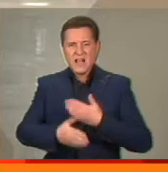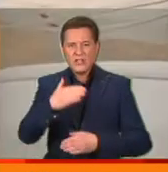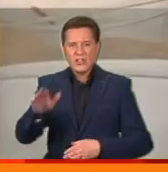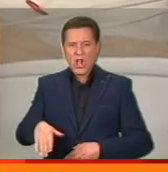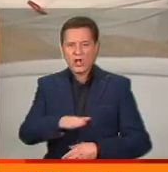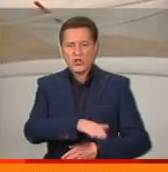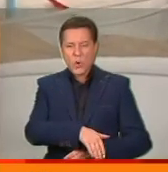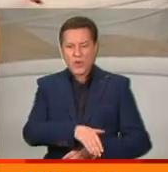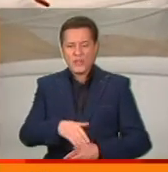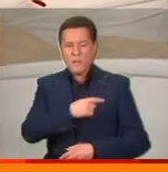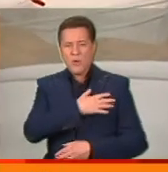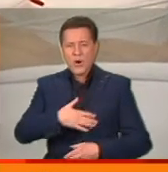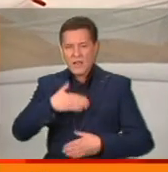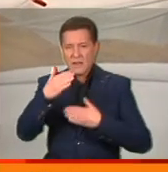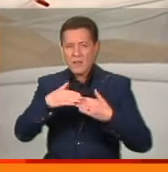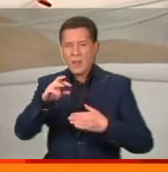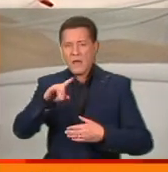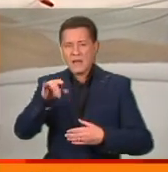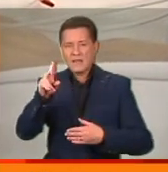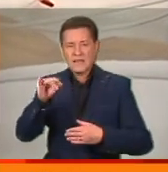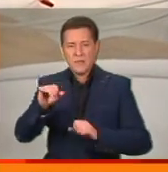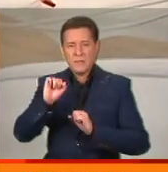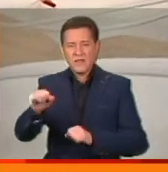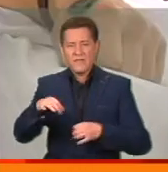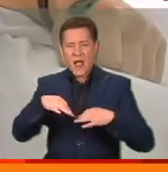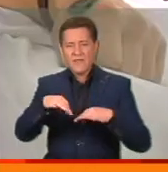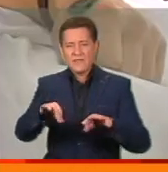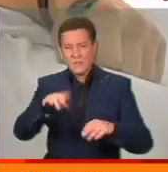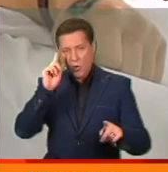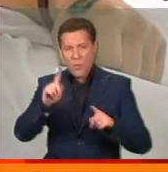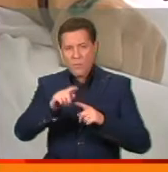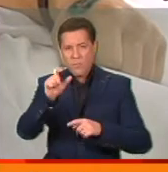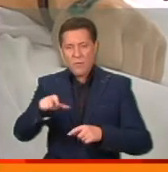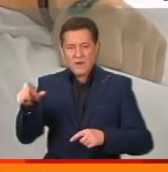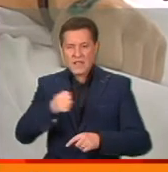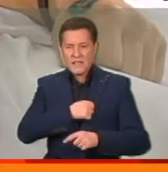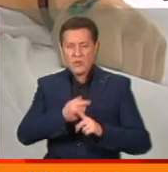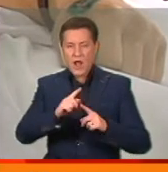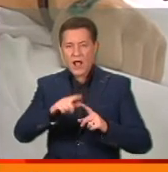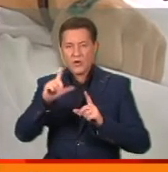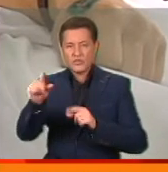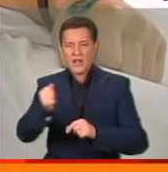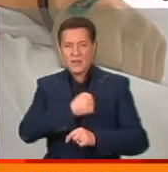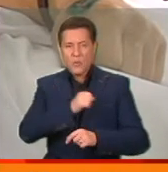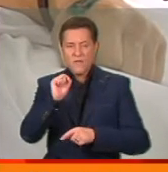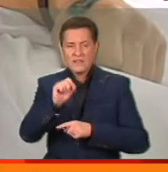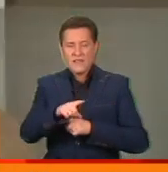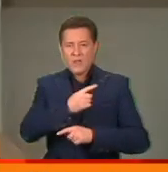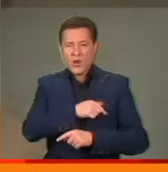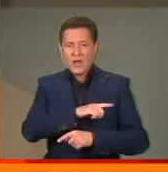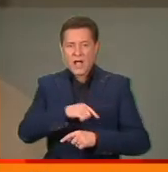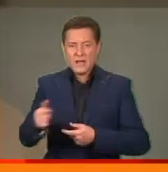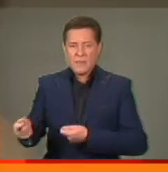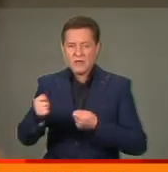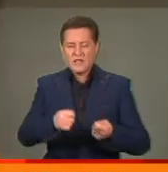Поранення зазнав неподалік Мар'їнки. Прикривав автівку з побратимами, яка рушала на бойове завдання. До лікарні він потрапив